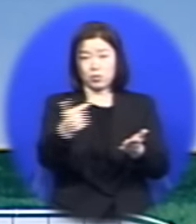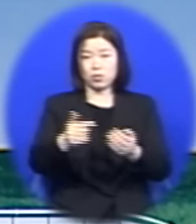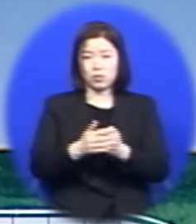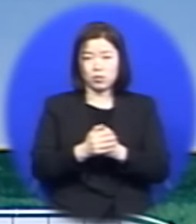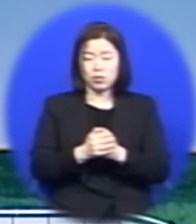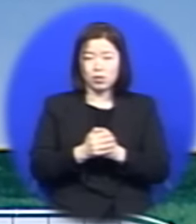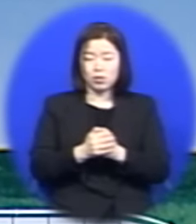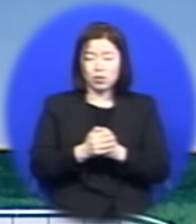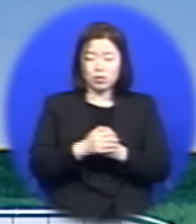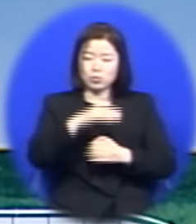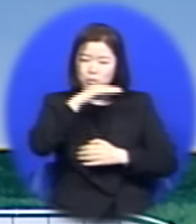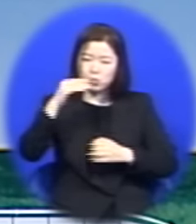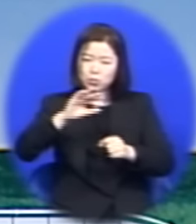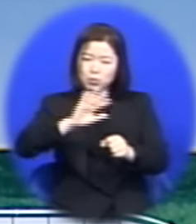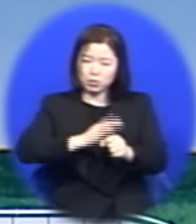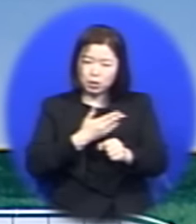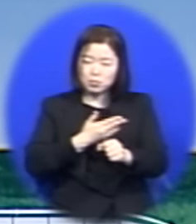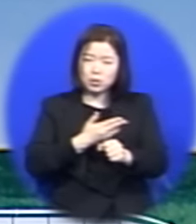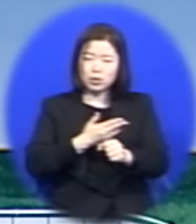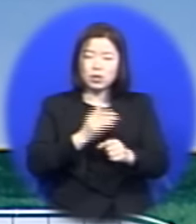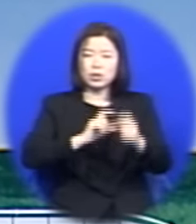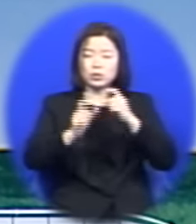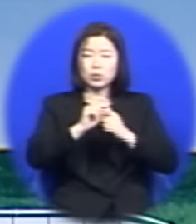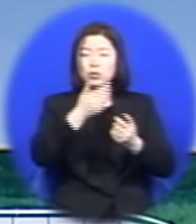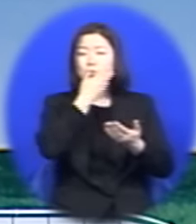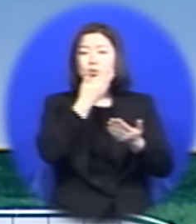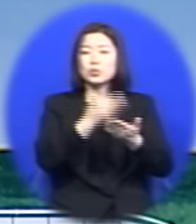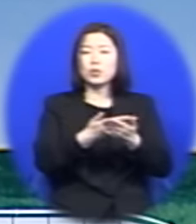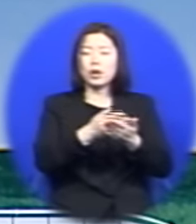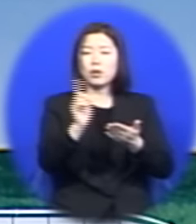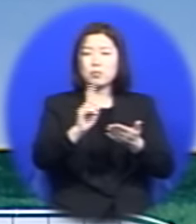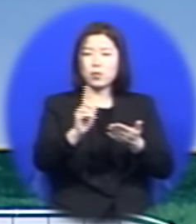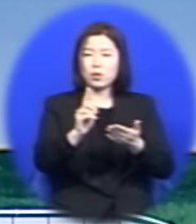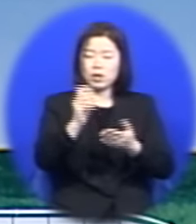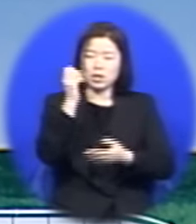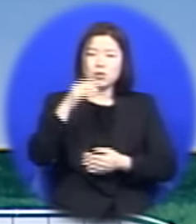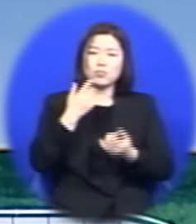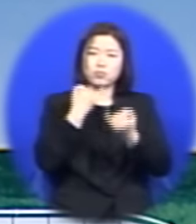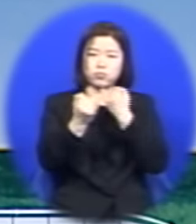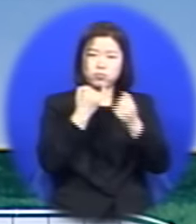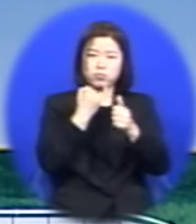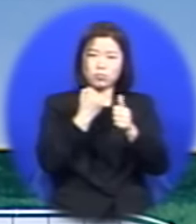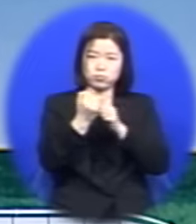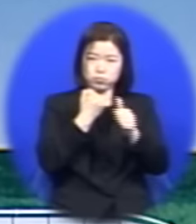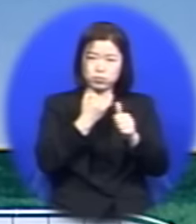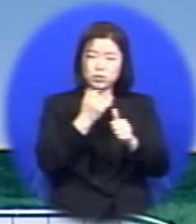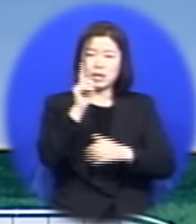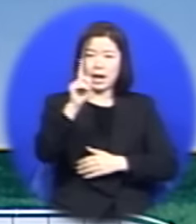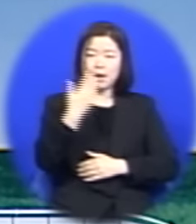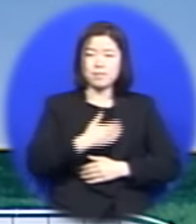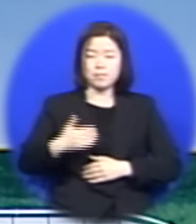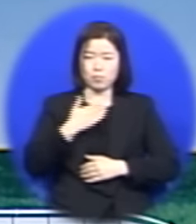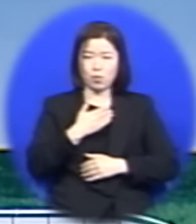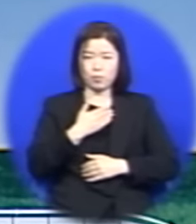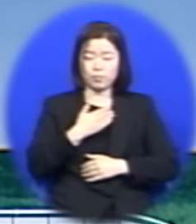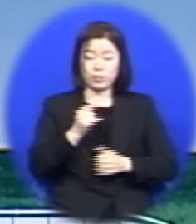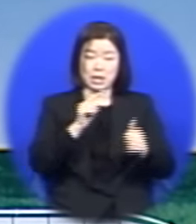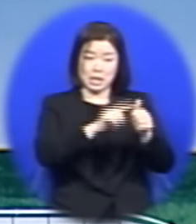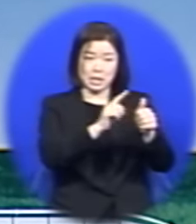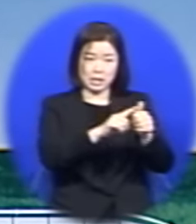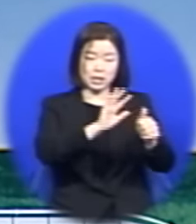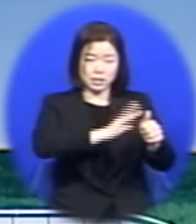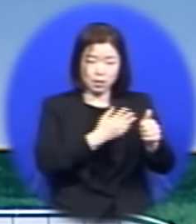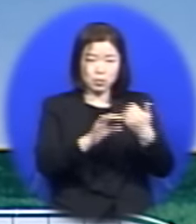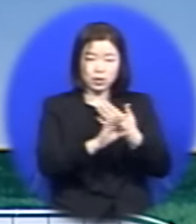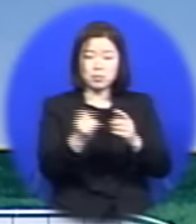옳고 그른 것보다 더 중요한 원리가 부부는 한 몸입니다. 그러니 남편이 잘못한 건 아내가 잘못한 거고